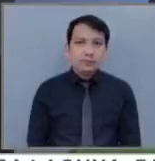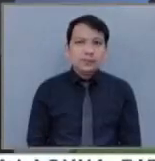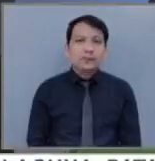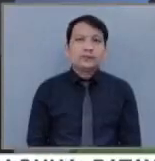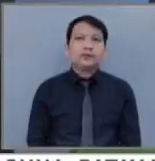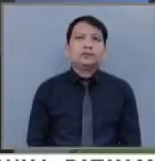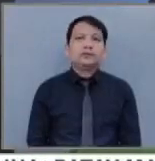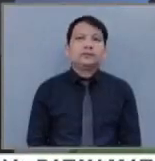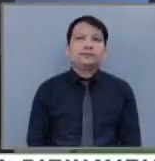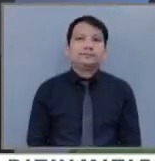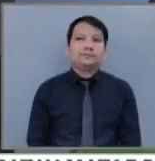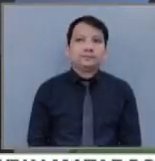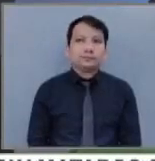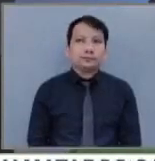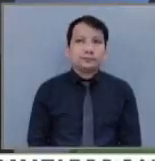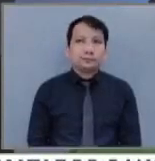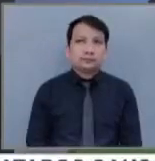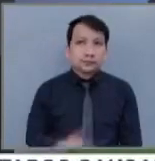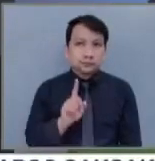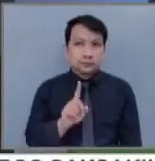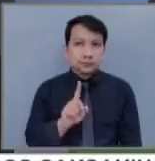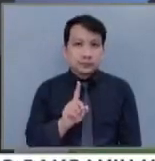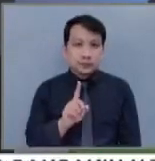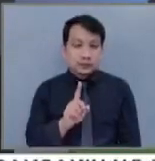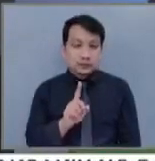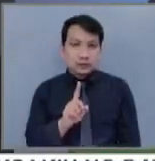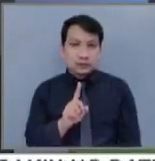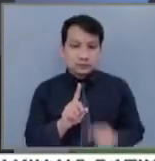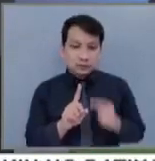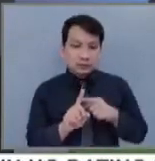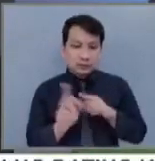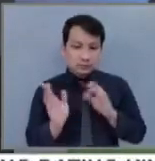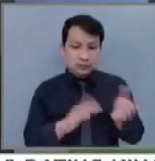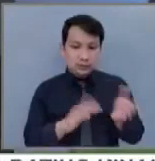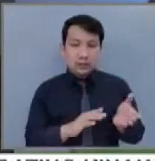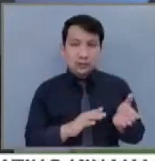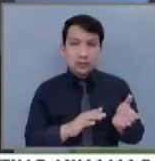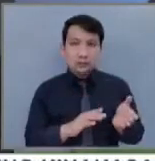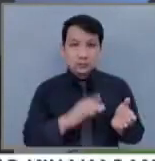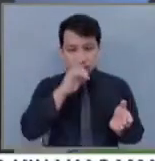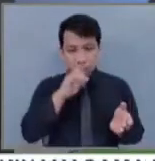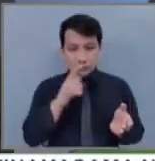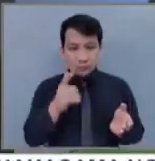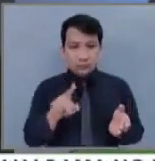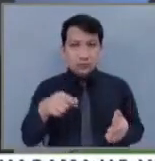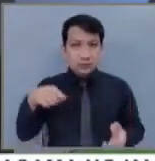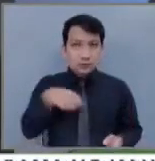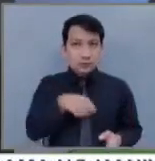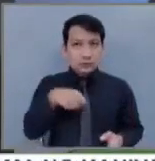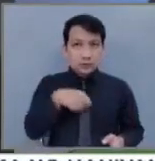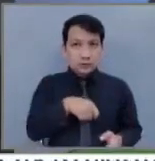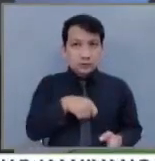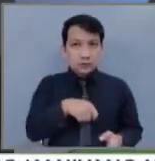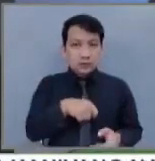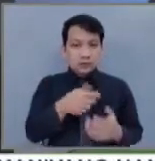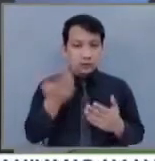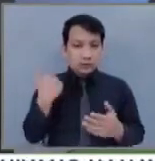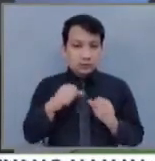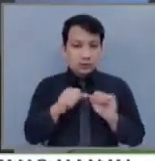Samantala, patay ang 18-taong gulang na babae ng saksakin ng dating ka-live-in ng kanyang ina sa Binian City,